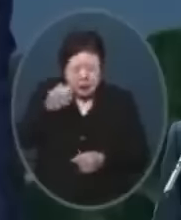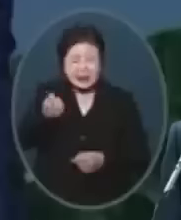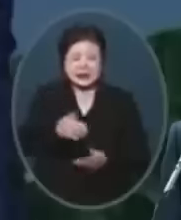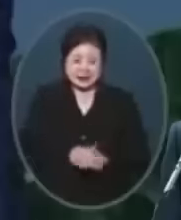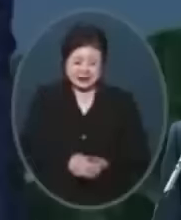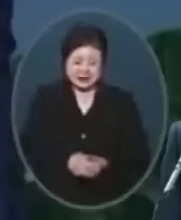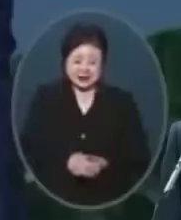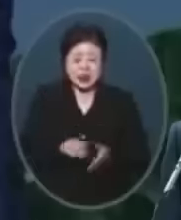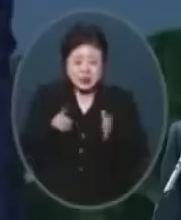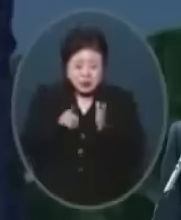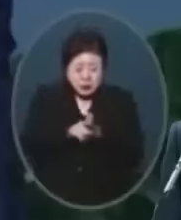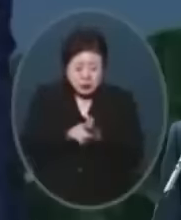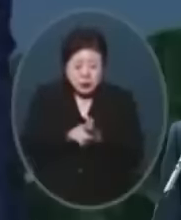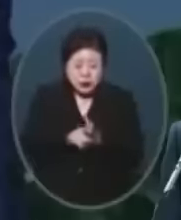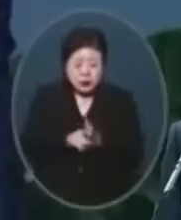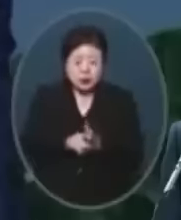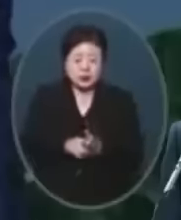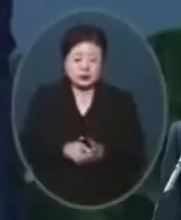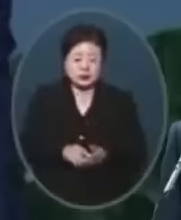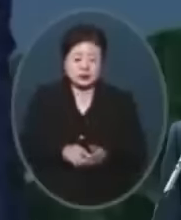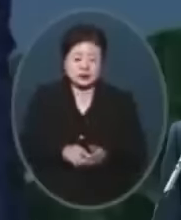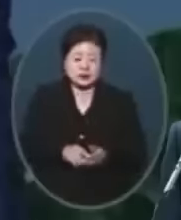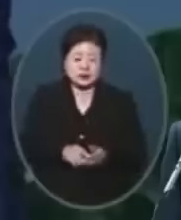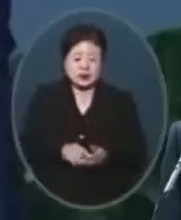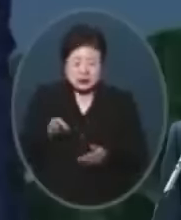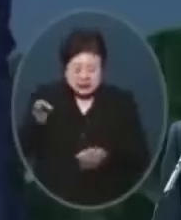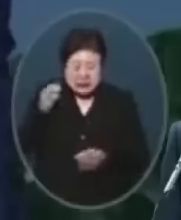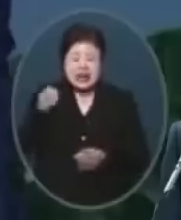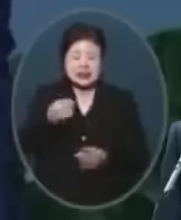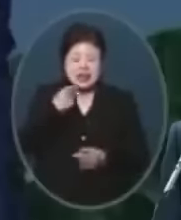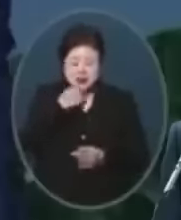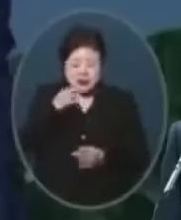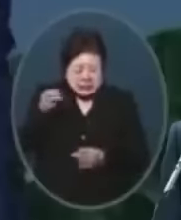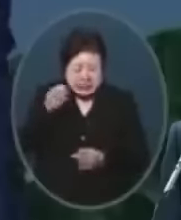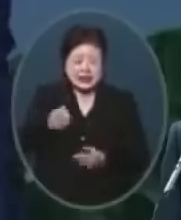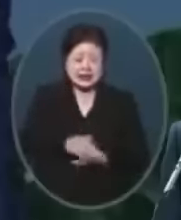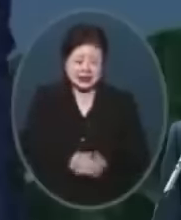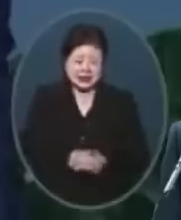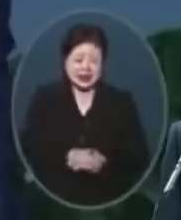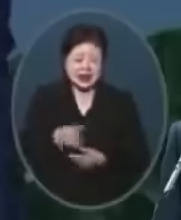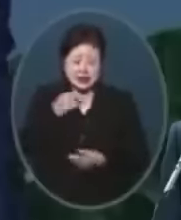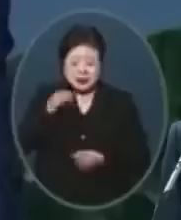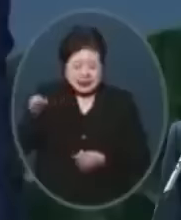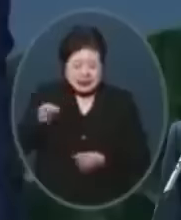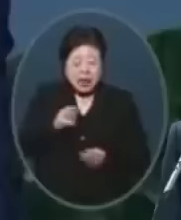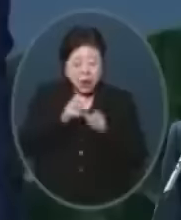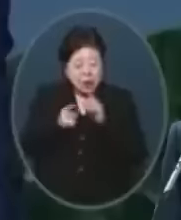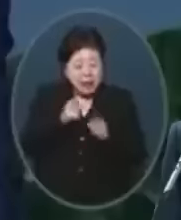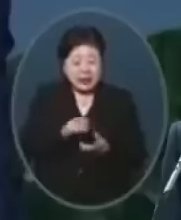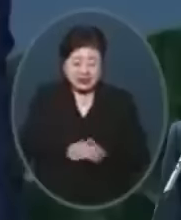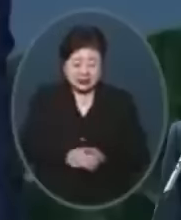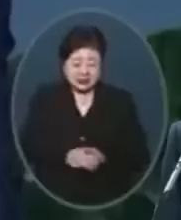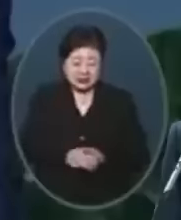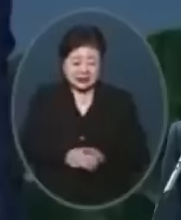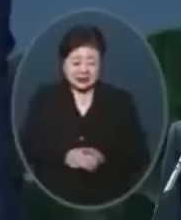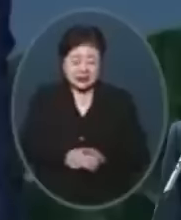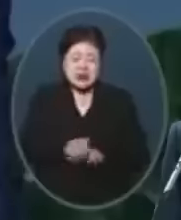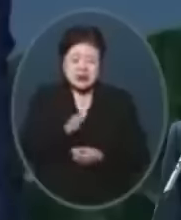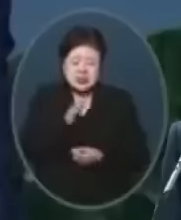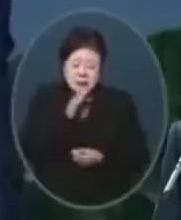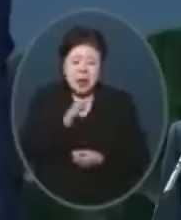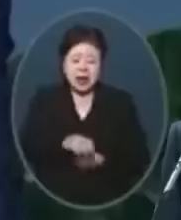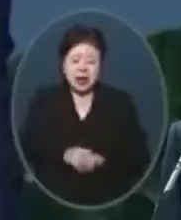되고 믿음은 입으로 시인해야 되는 것입니다. 입으로 시인하고 말한다는 것은